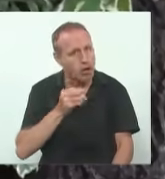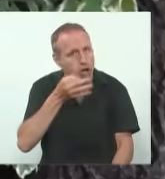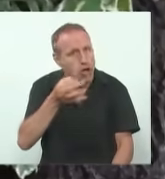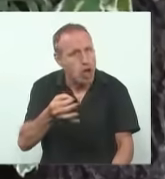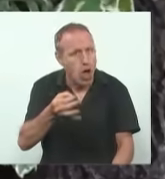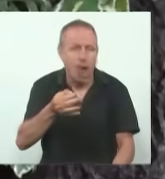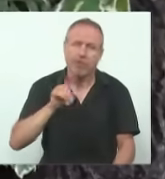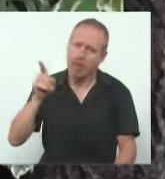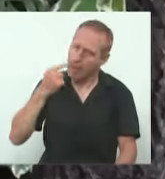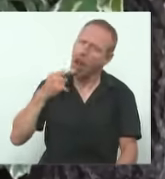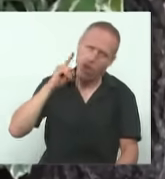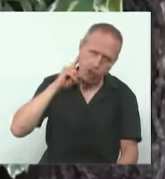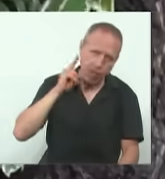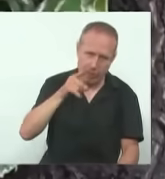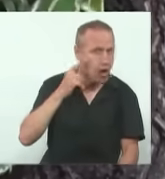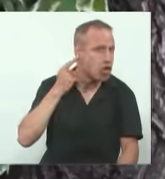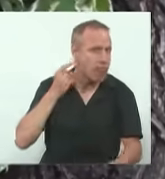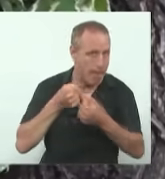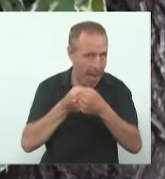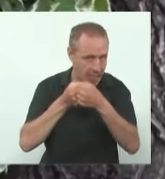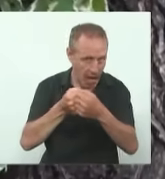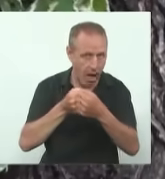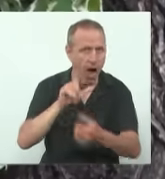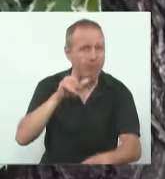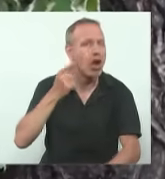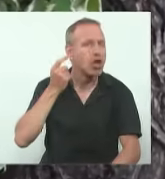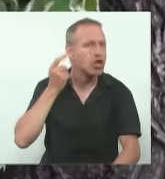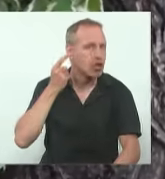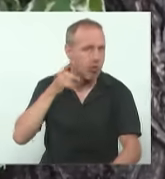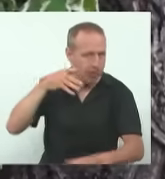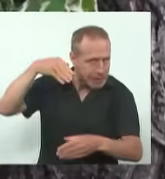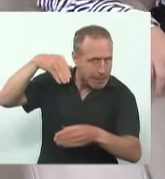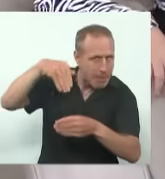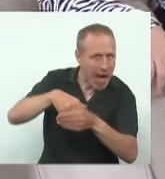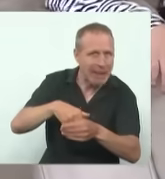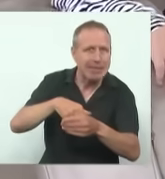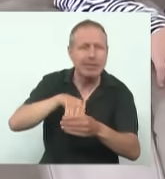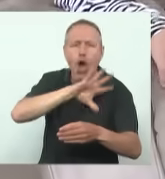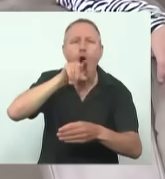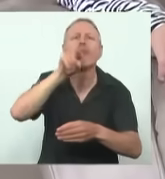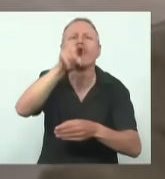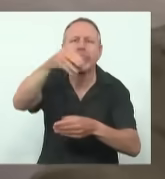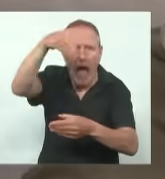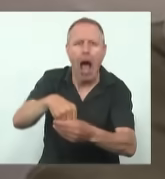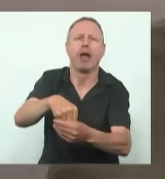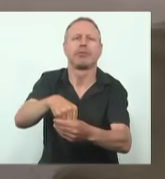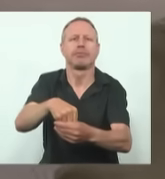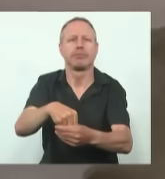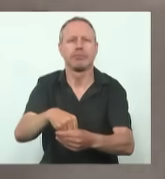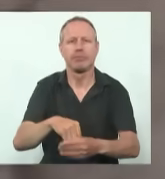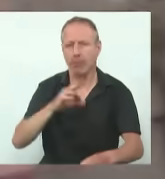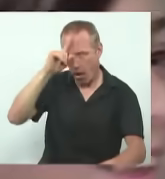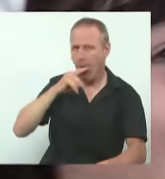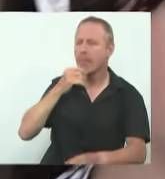לי, תשמע, זה נשמע מאתגר, אבל זה נשמע שזה מנקז לתוכו את כל מה שאתה. מה אבא עשה לפני שהוא נהיה